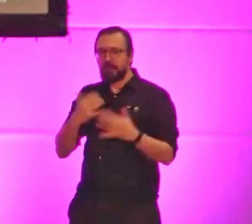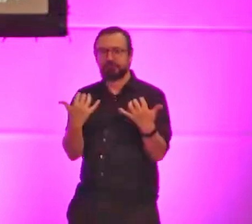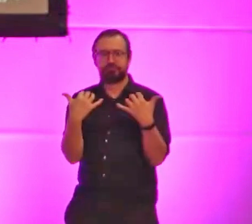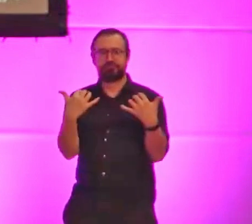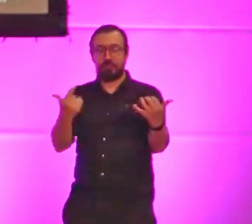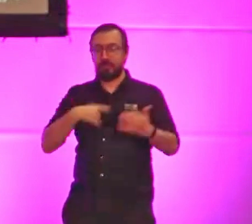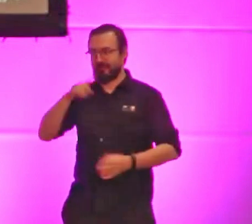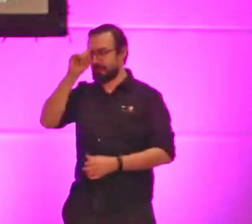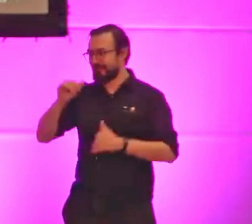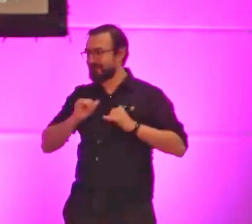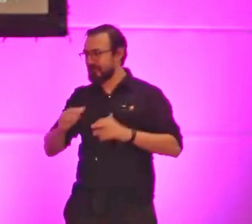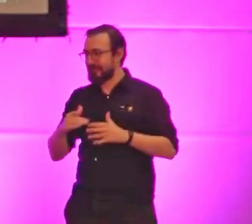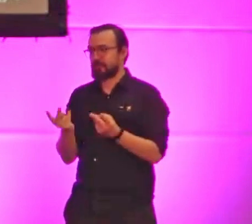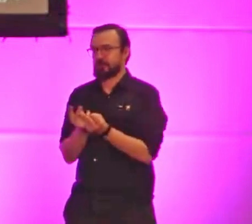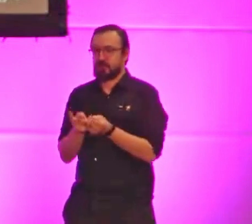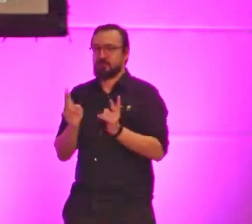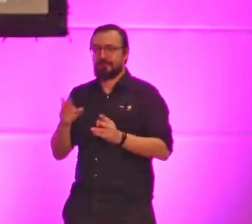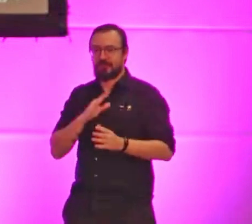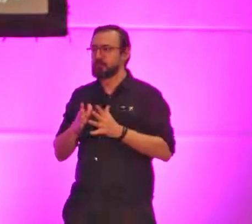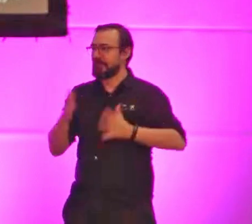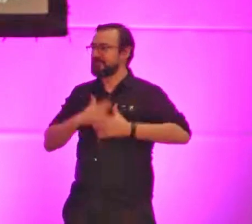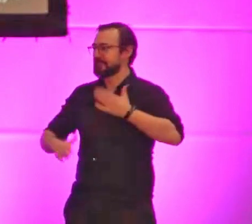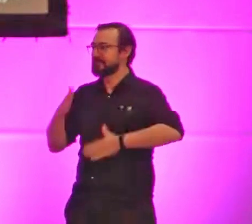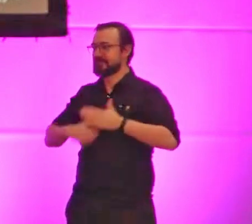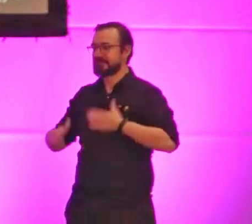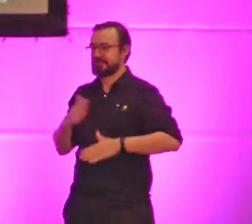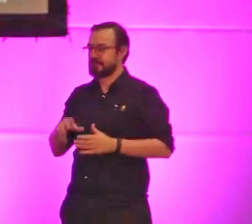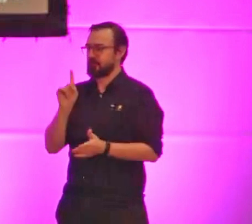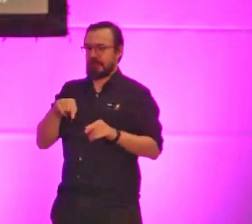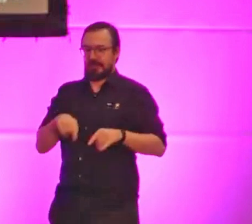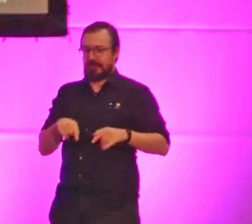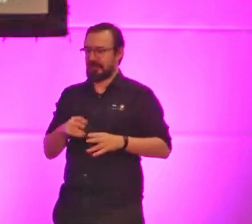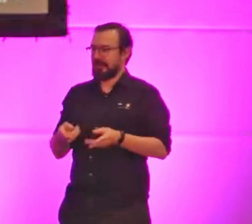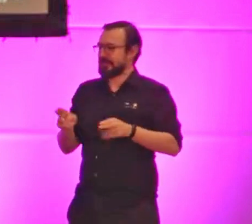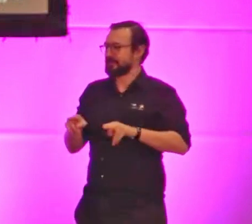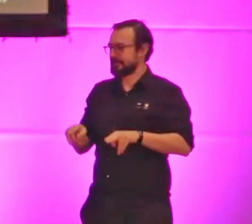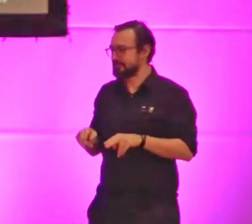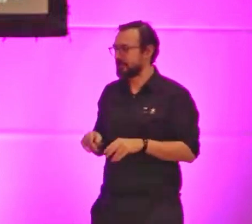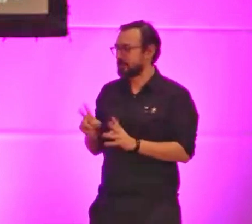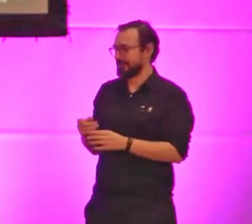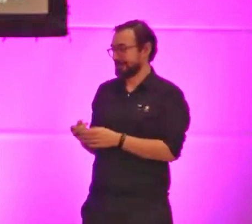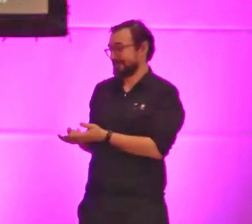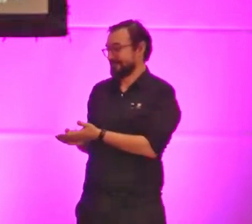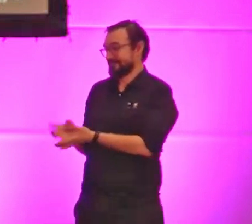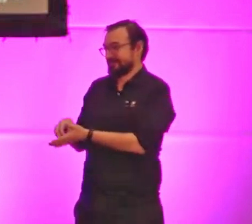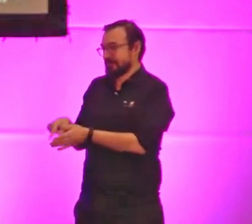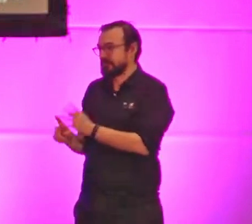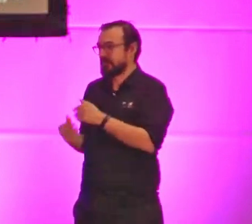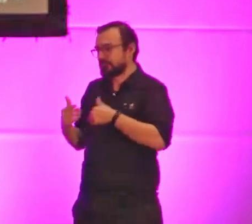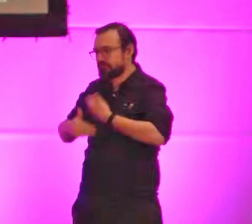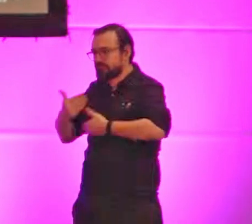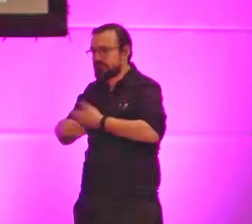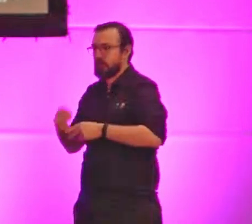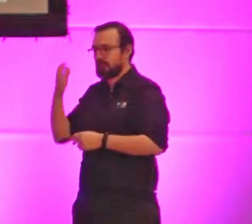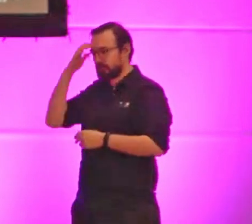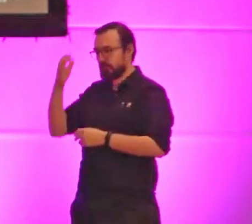här, och jag förstår, för att det betyder ju också att det finns ett stort intresse för det här rättsfallet och det här målet som är igång nu